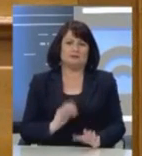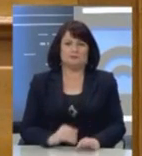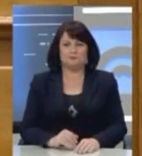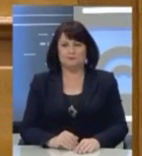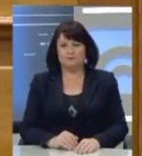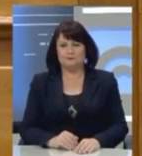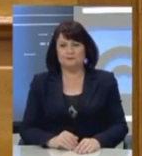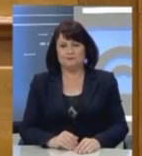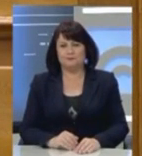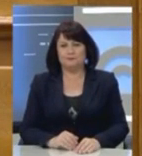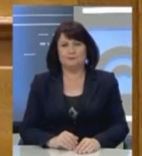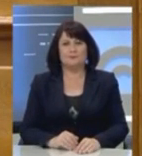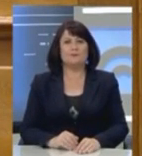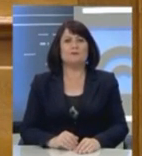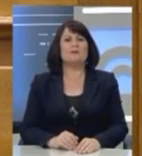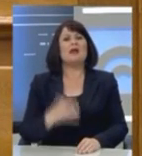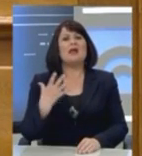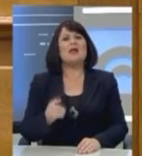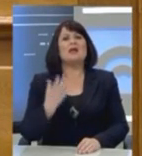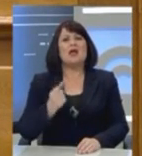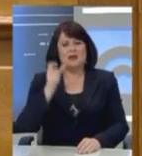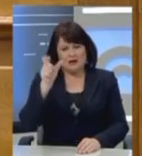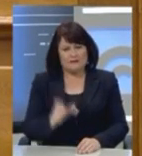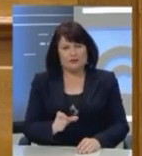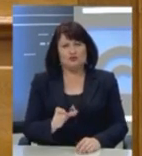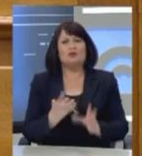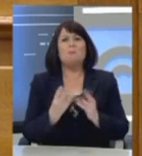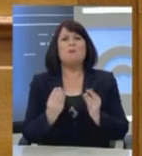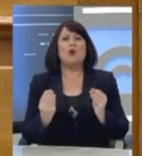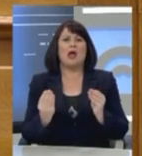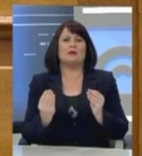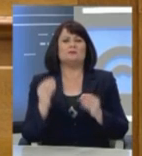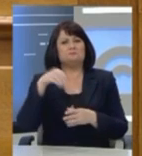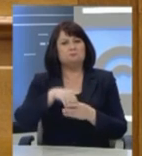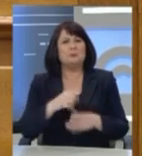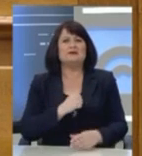Πρόκειται για χαρακτηριστικά που μπορεί σήμερα να τα θεωρούμε